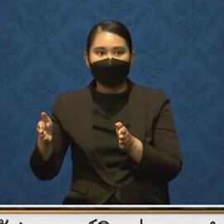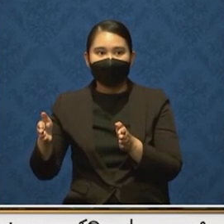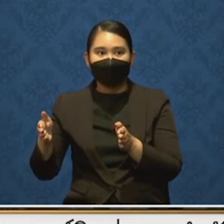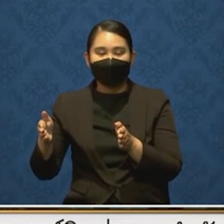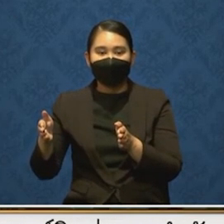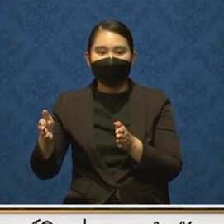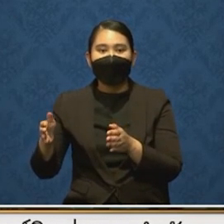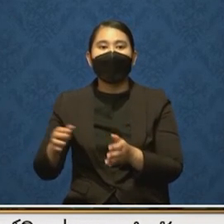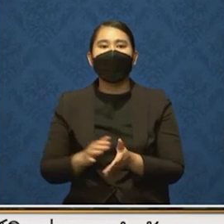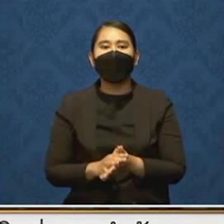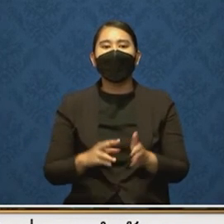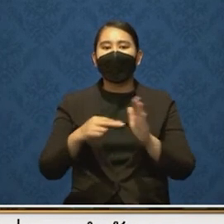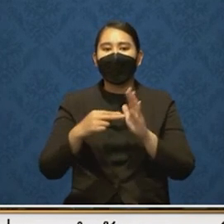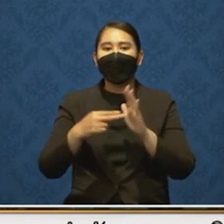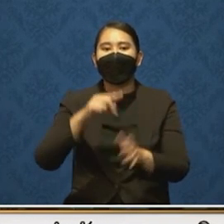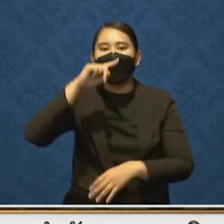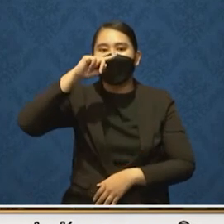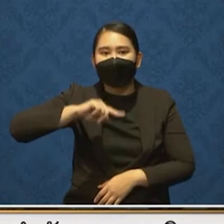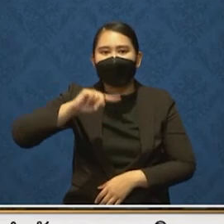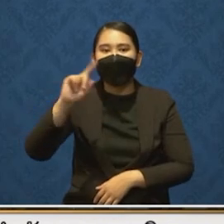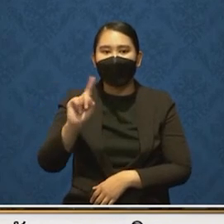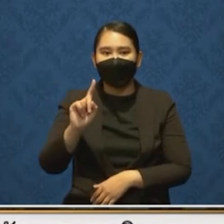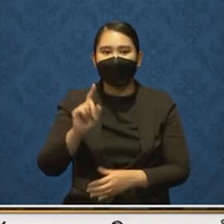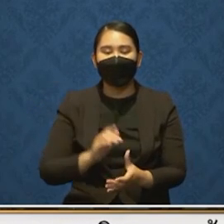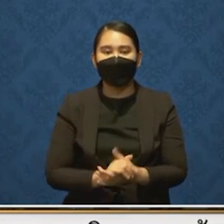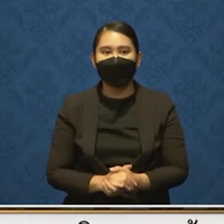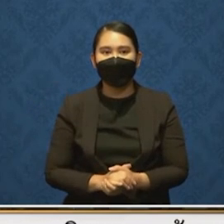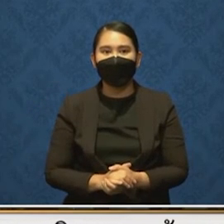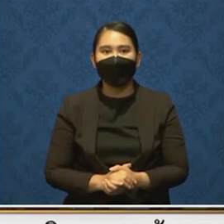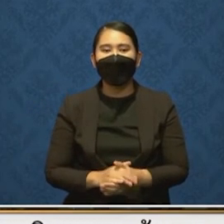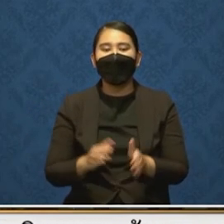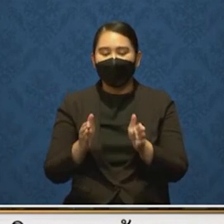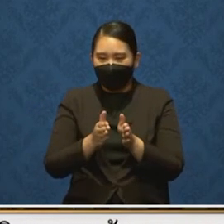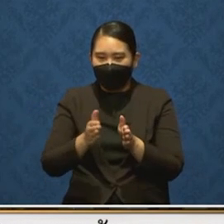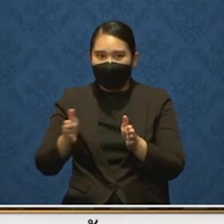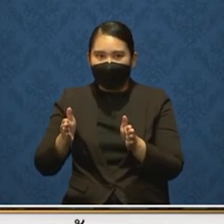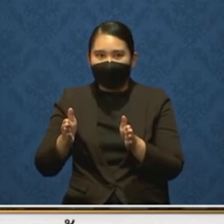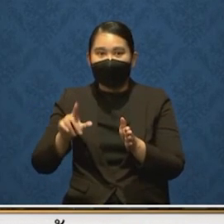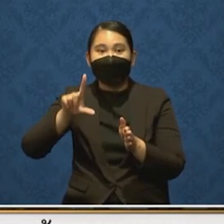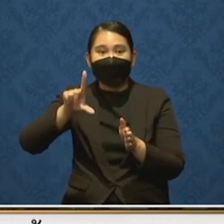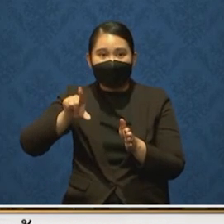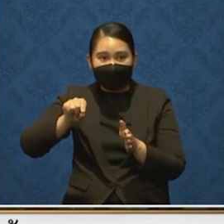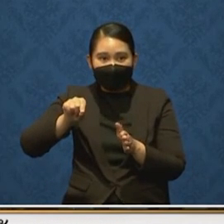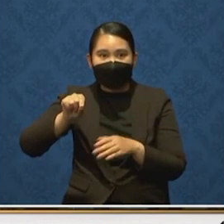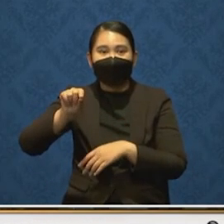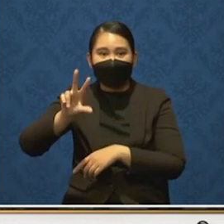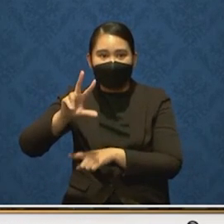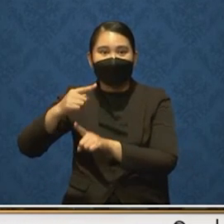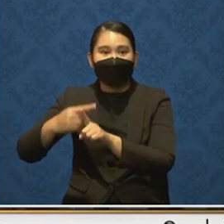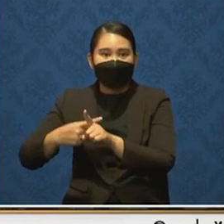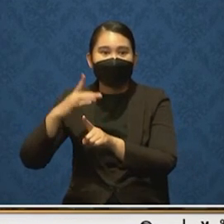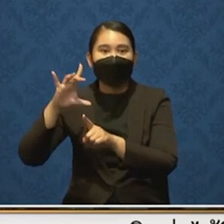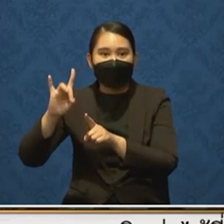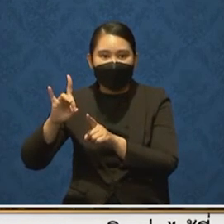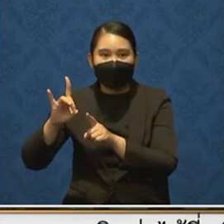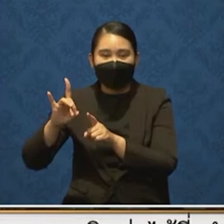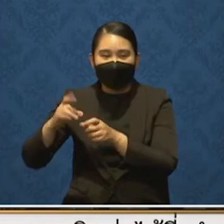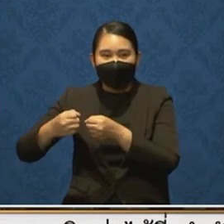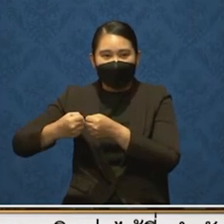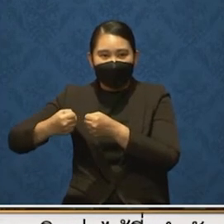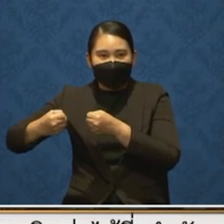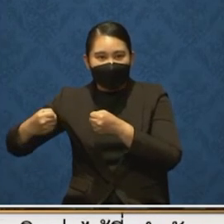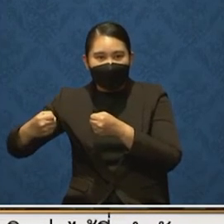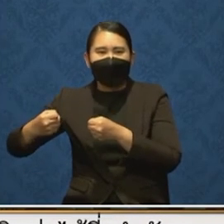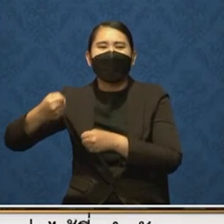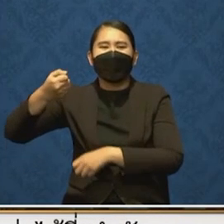ับ แปรเป็ไทย ก็คือต่อไปไมได้ลครัหัง 23 ส่หาคม 2,165 นี้